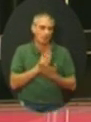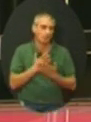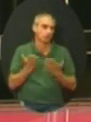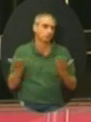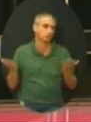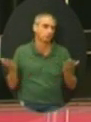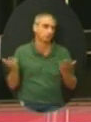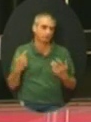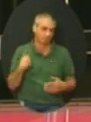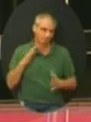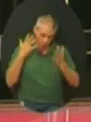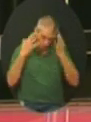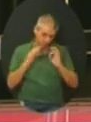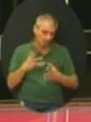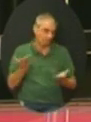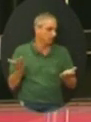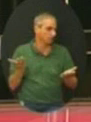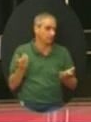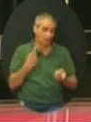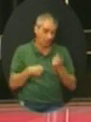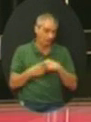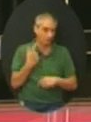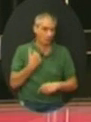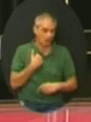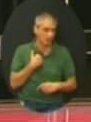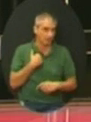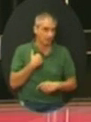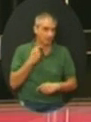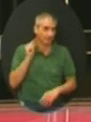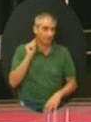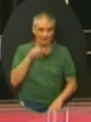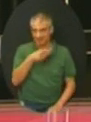וכן הלאה, ואני מאוד מכבד את מנדלבליט. ההפך, אני הלכתי